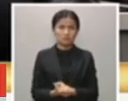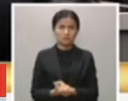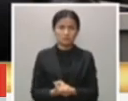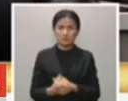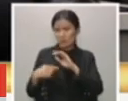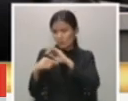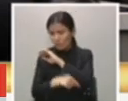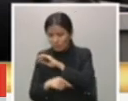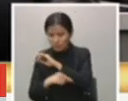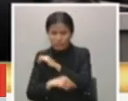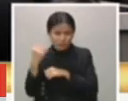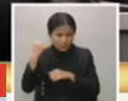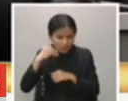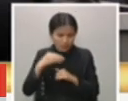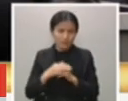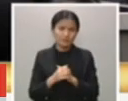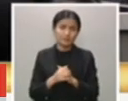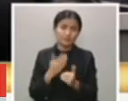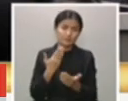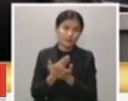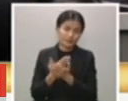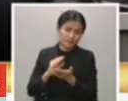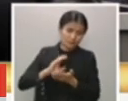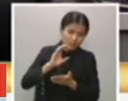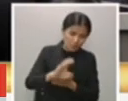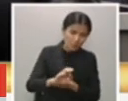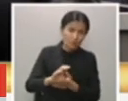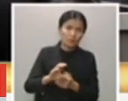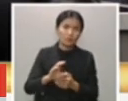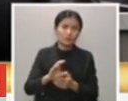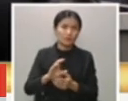เงินแผ่นดินที่ท่านใช้ไปเนี่ยเฉลี่ยตั้งแต่ปี